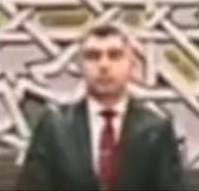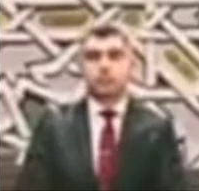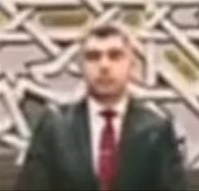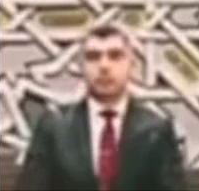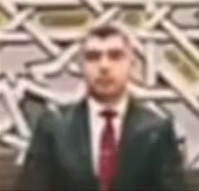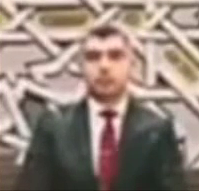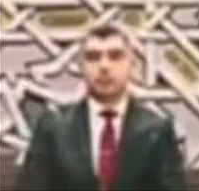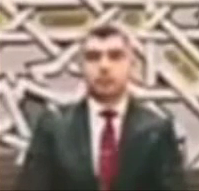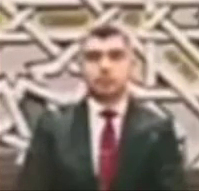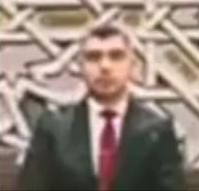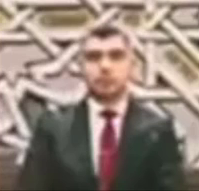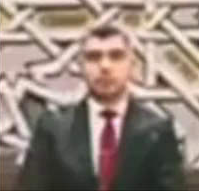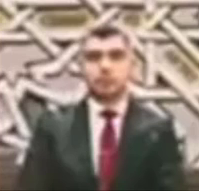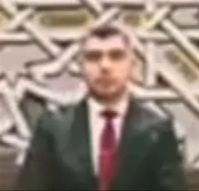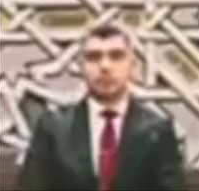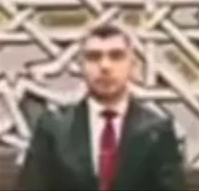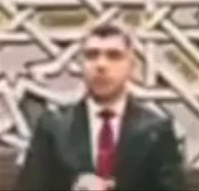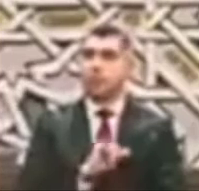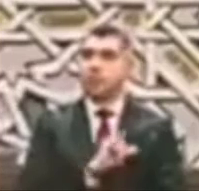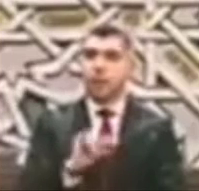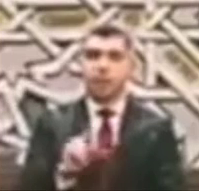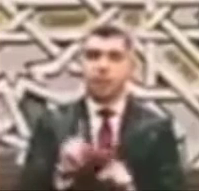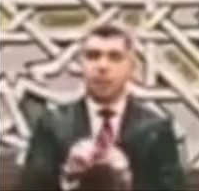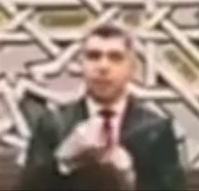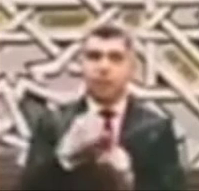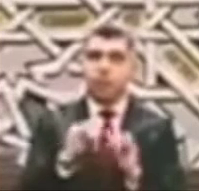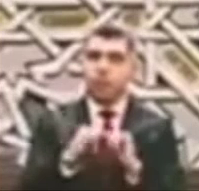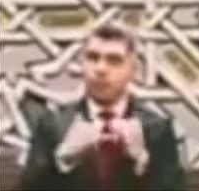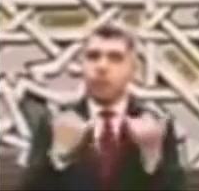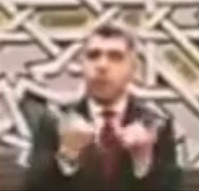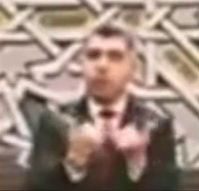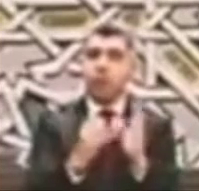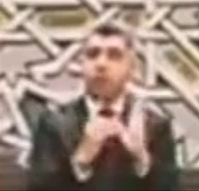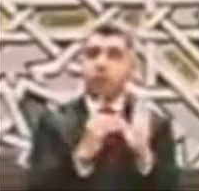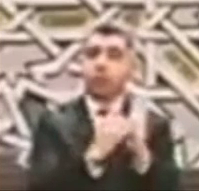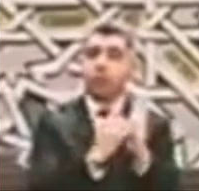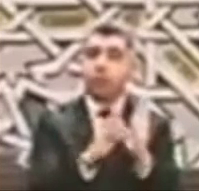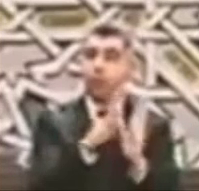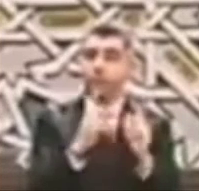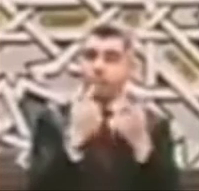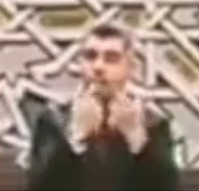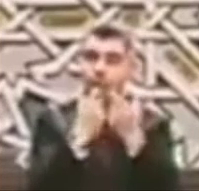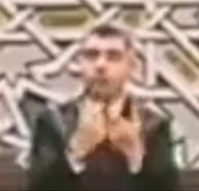اسمحوا لي ماشي هذا هو المستوى ديال الجلسة الدستورية. شوف